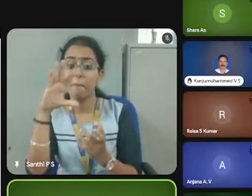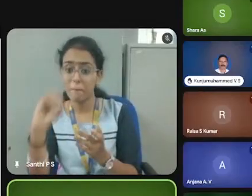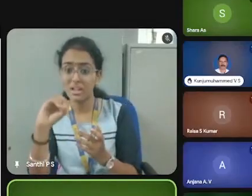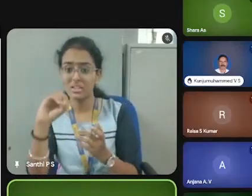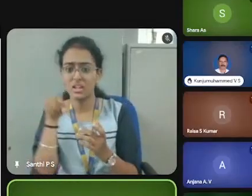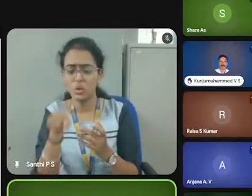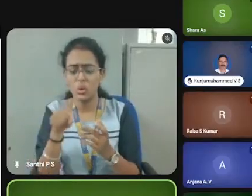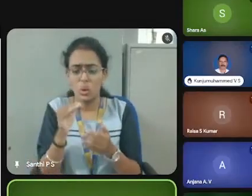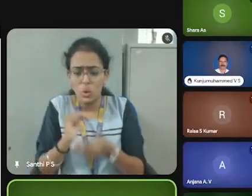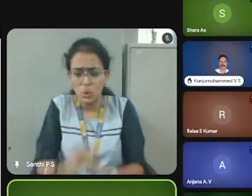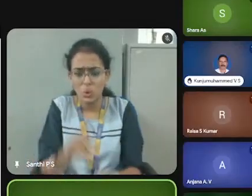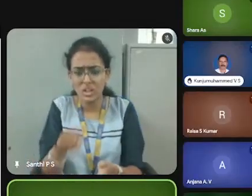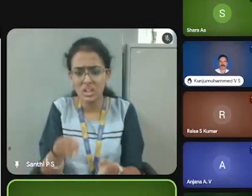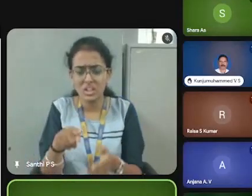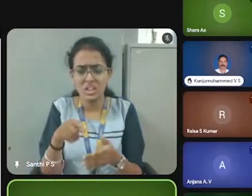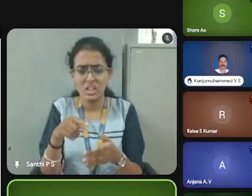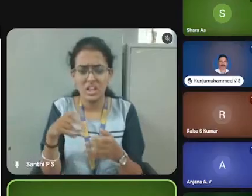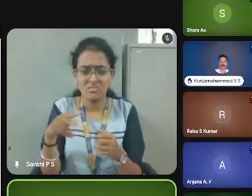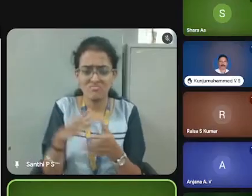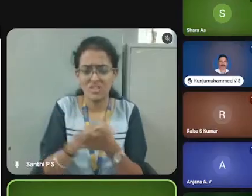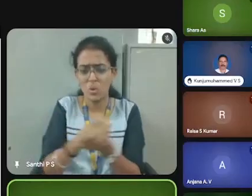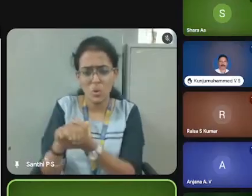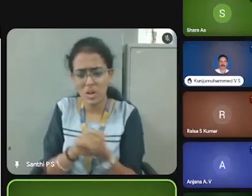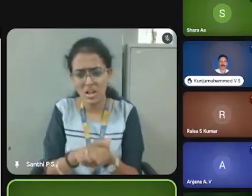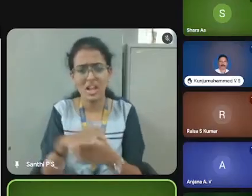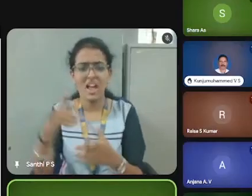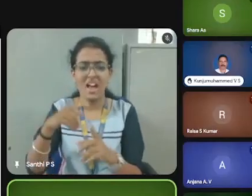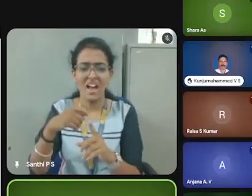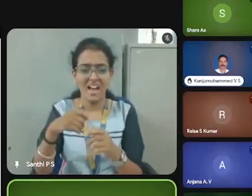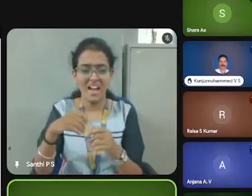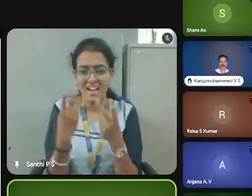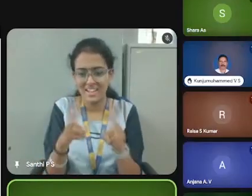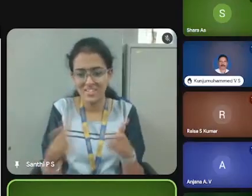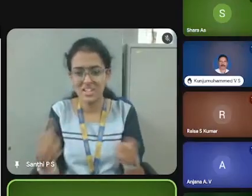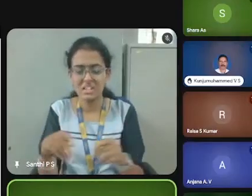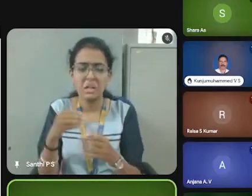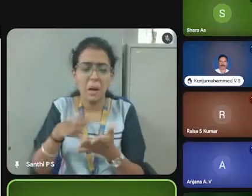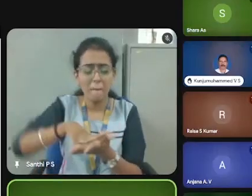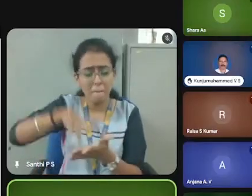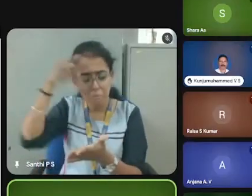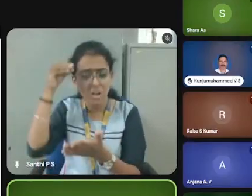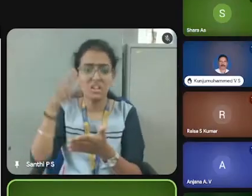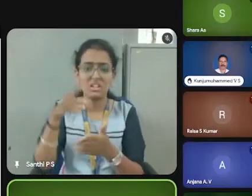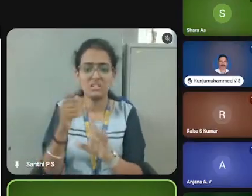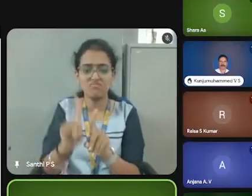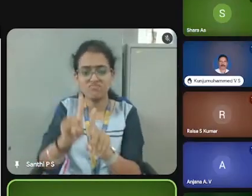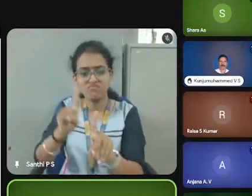സാധ്യമാണോ? കലാകായികങ്ങളിലും സൗഹൃദം ഉണ്ടാക്കുന്നതിലും സജീവമായിട്ടുള്ള ഈ കുട്ടി പഠനത്തിൽ വളരെ പിന്നോട്ട് നിൽക്കുന്നു.